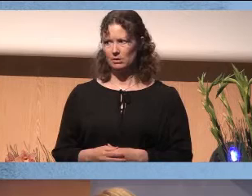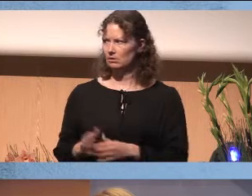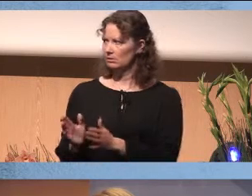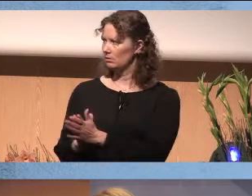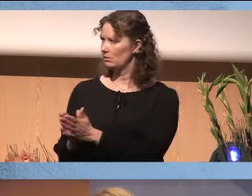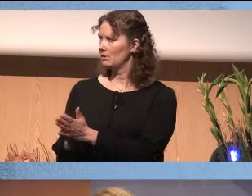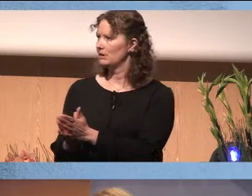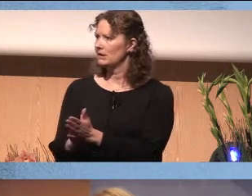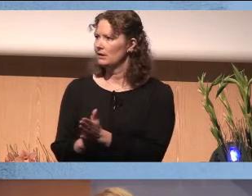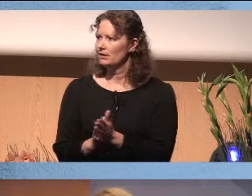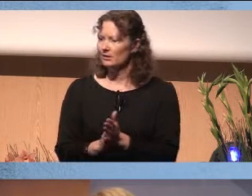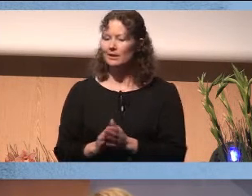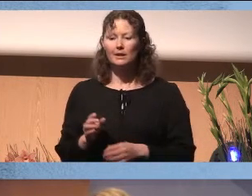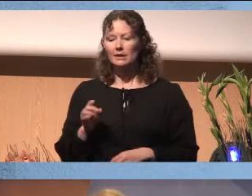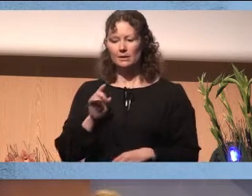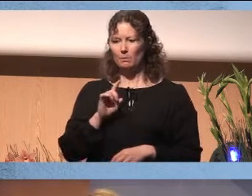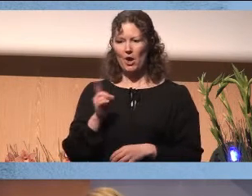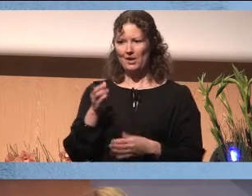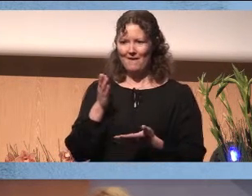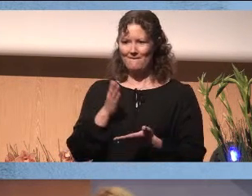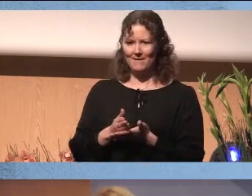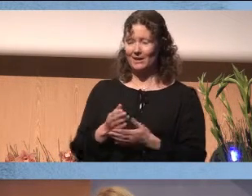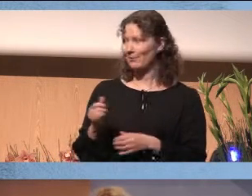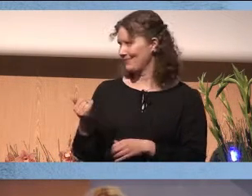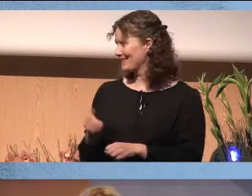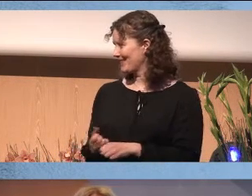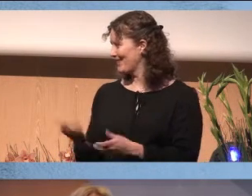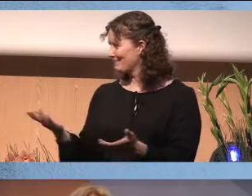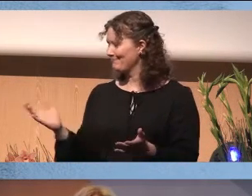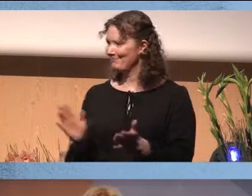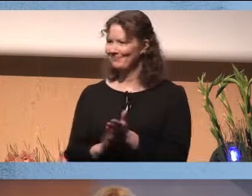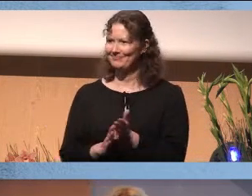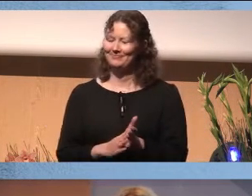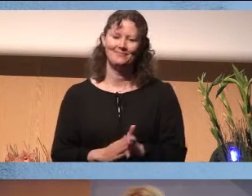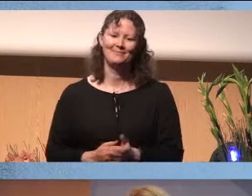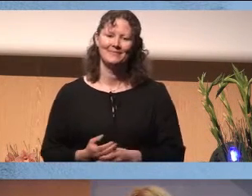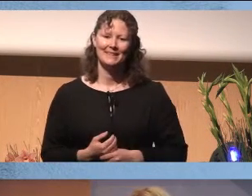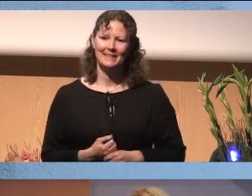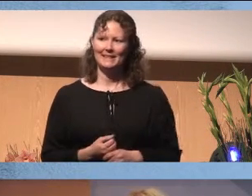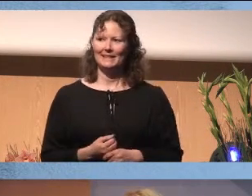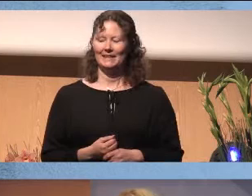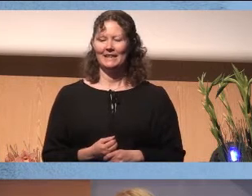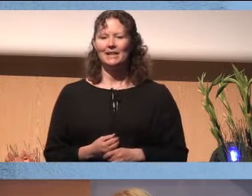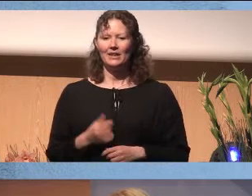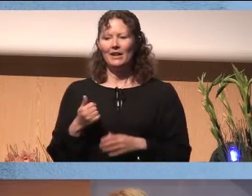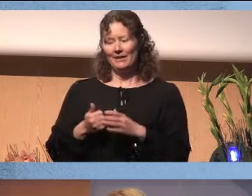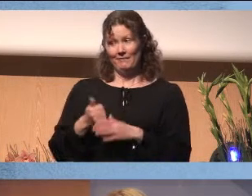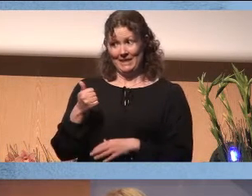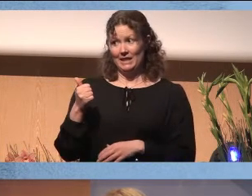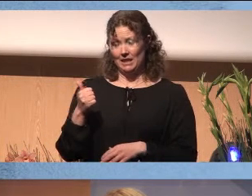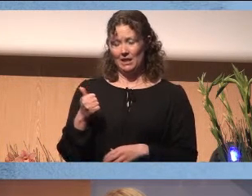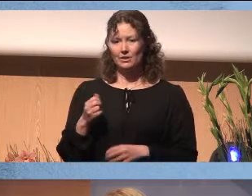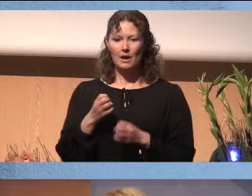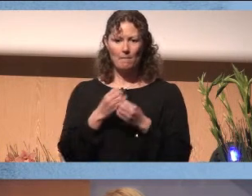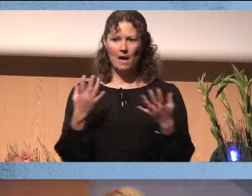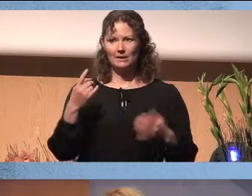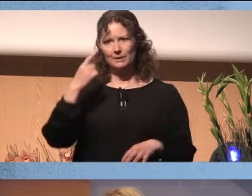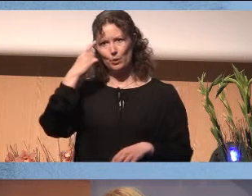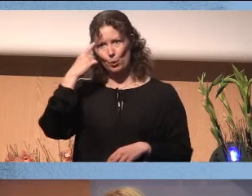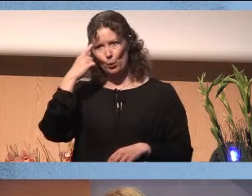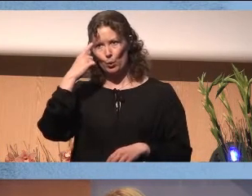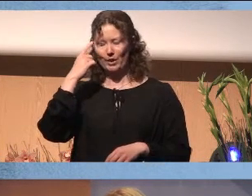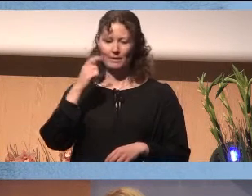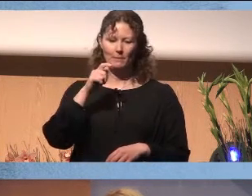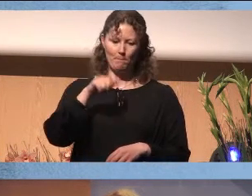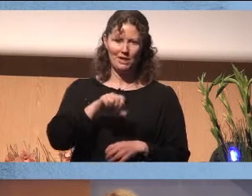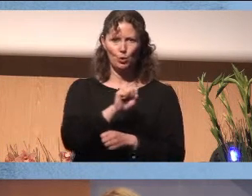Og ikke nok med at de skal vedtas for å få frem, ja, ikke sant? Takk så. Det viktig altså. Det mange som tror at personvern